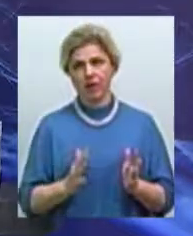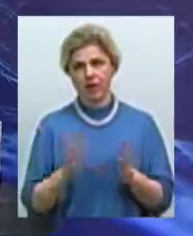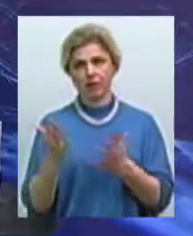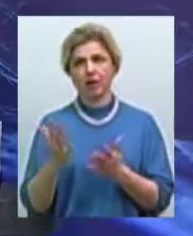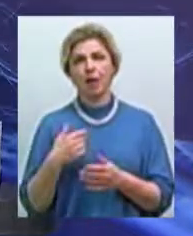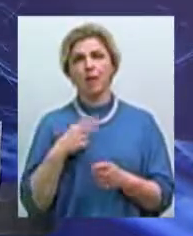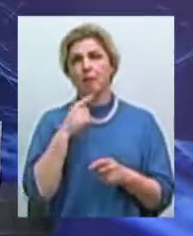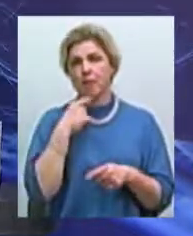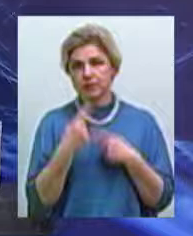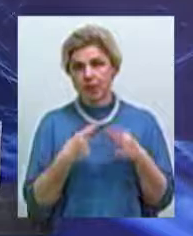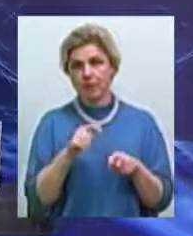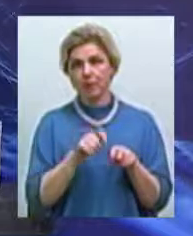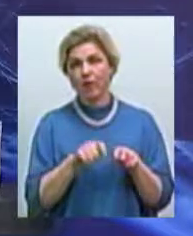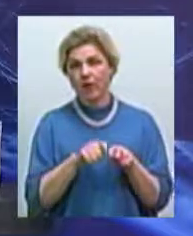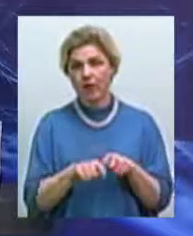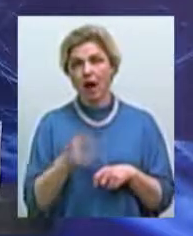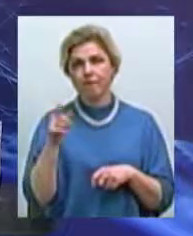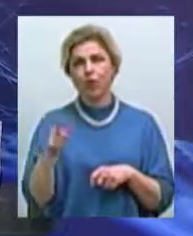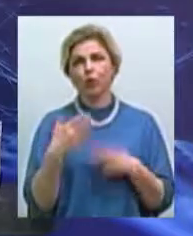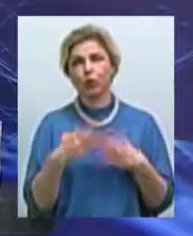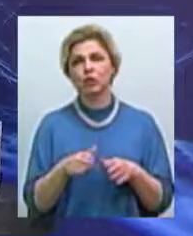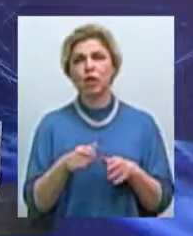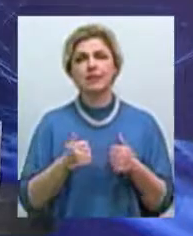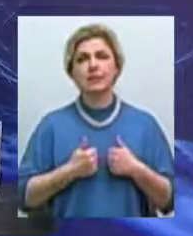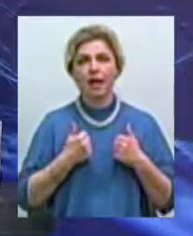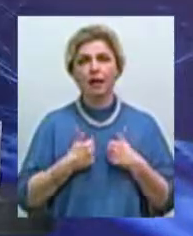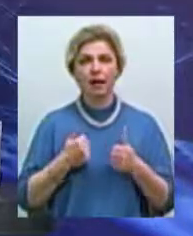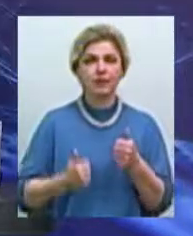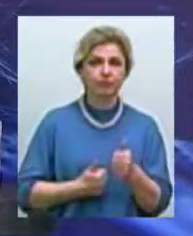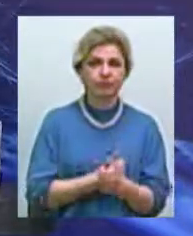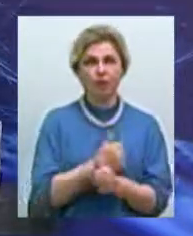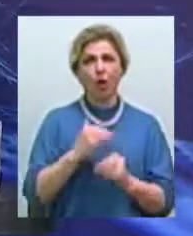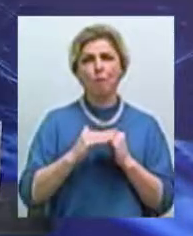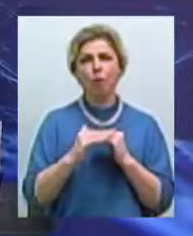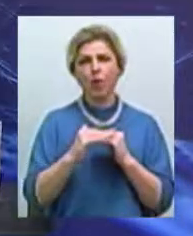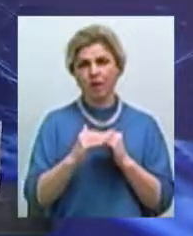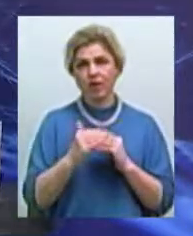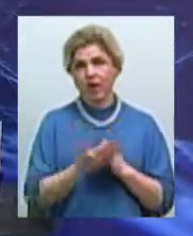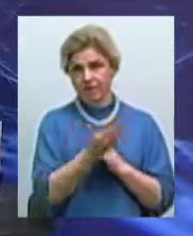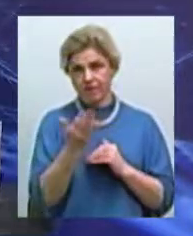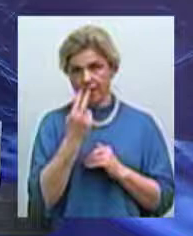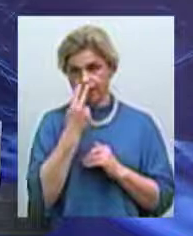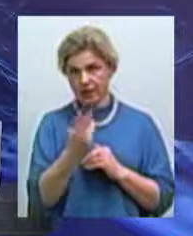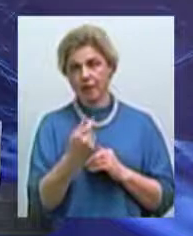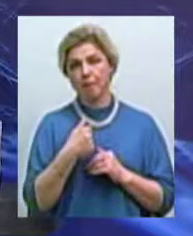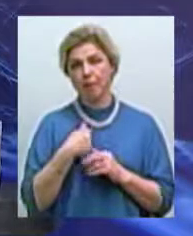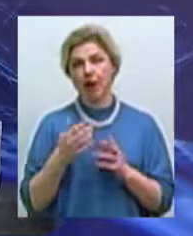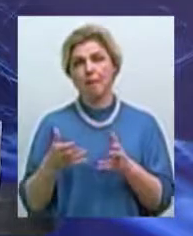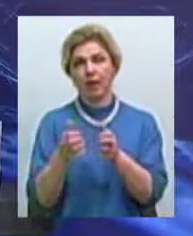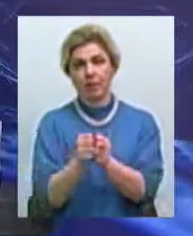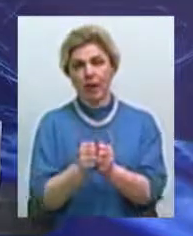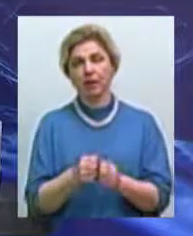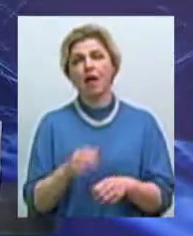їх перевіряємо, вони вже уникають контролю, стараються об'їхати польовими дорогами, ви бачили в сюжеті, ми їх піймали,